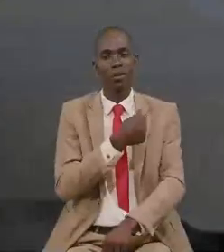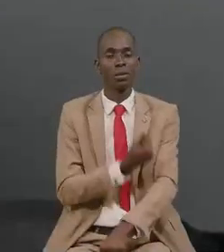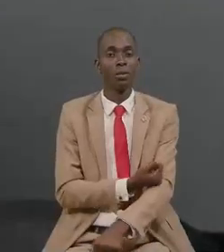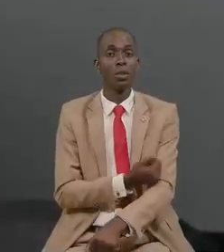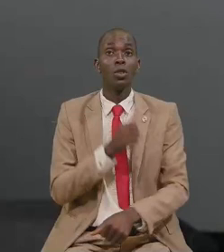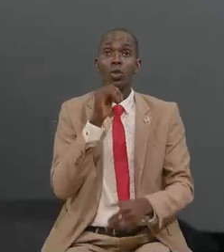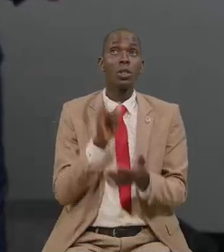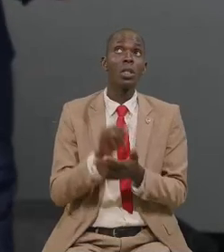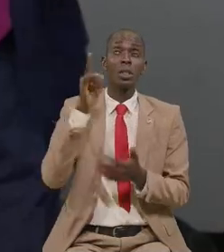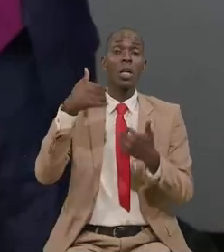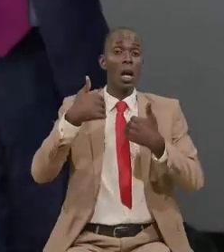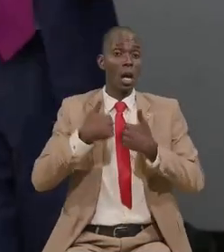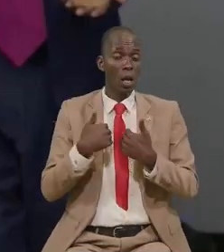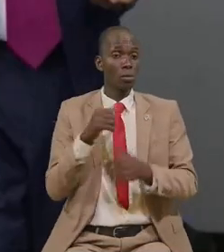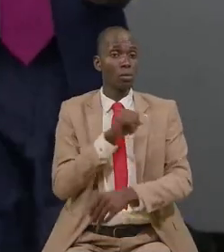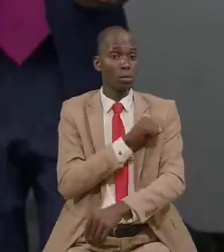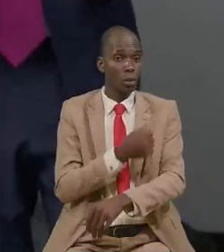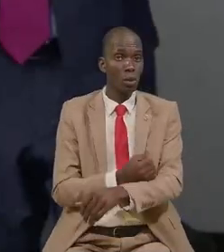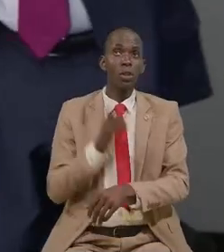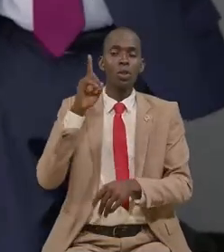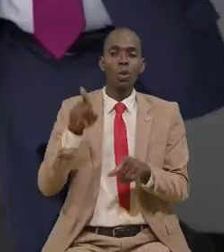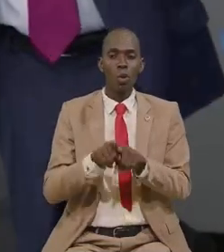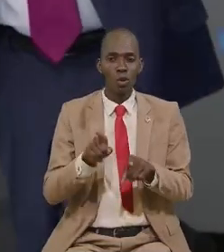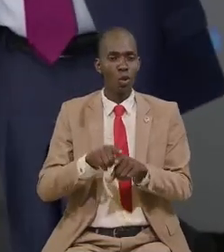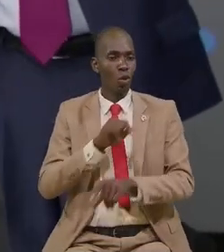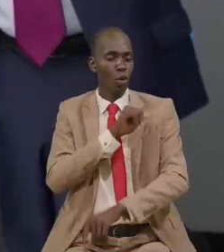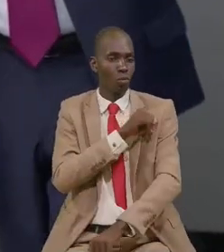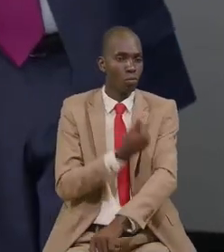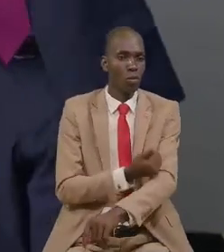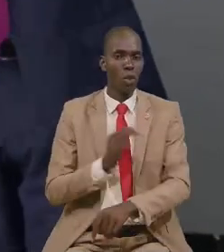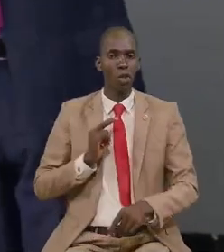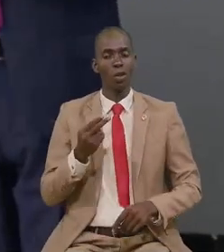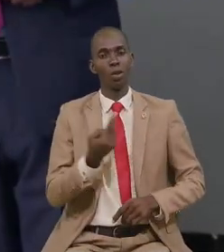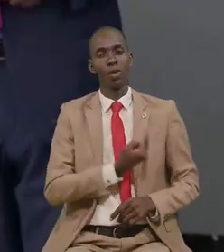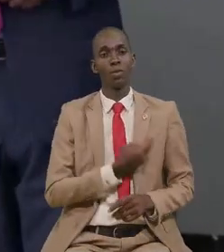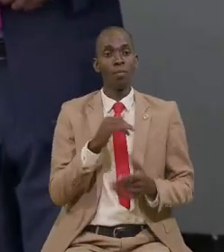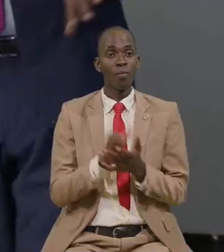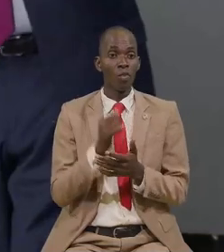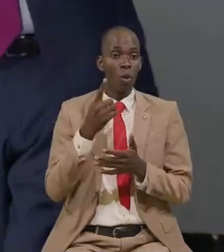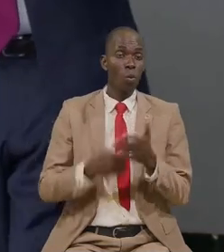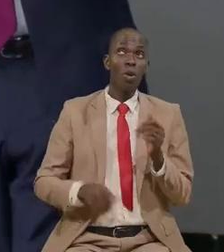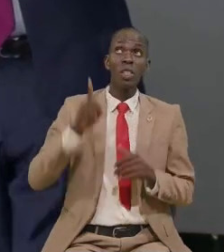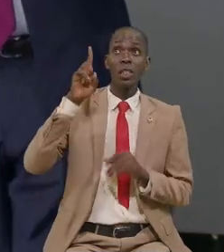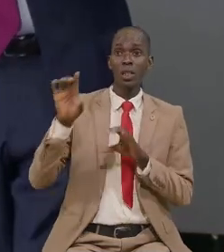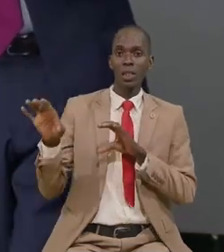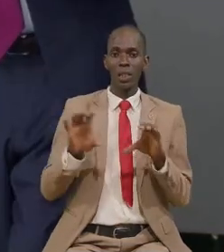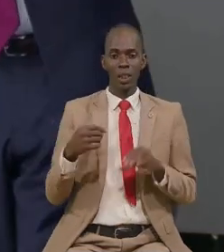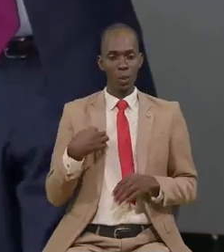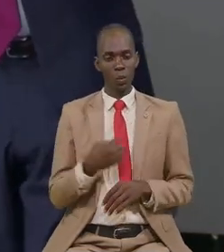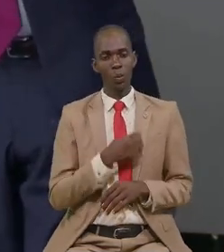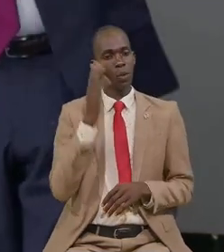qu'il a l'autorité, il nous autorise ce qu'il a fait, que nous puissions le faire. Et là